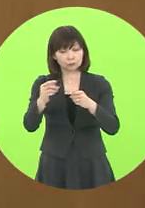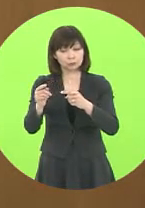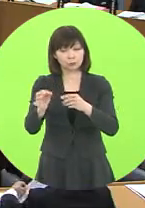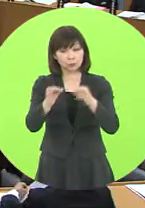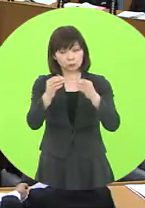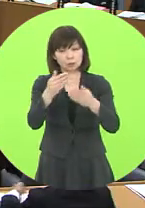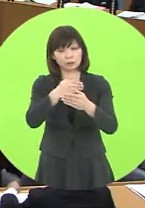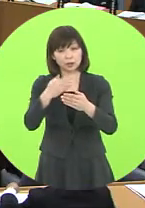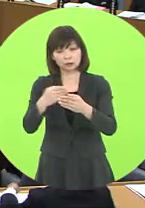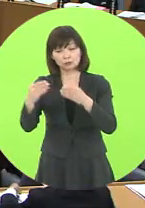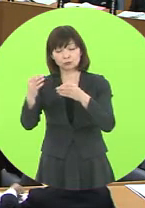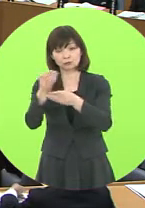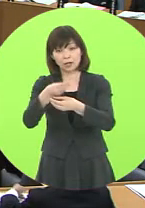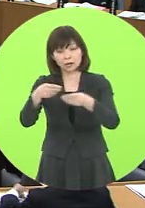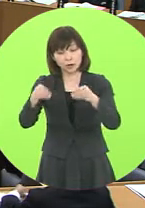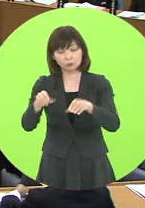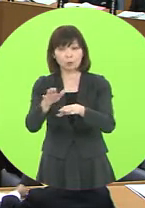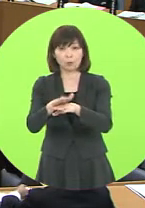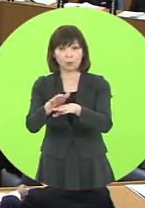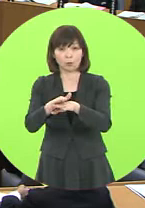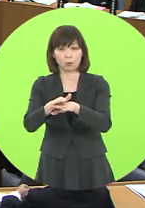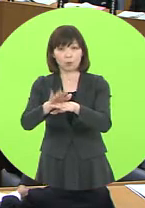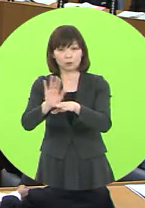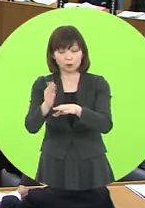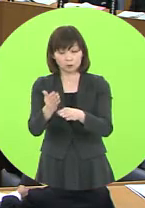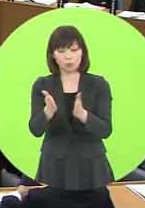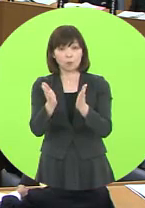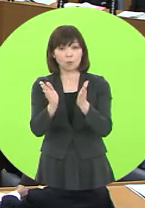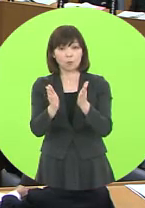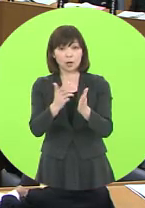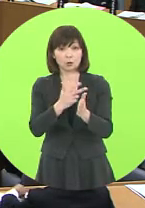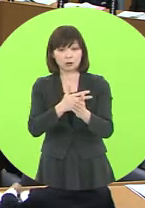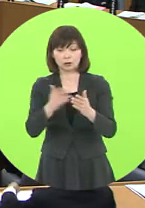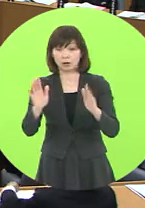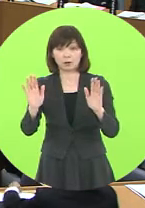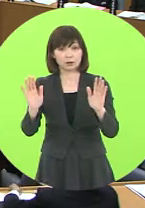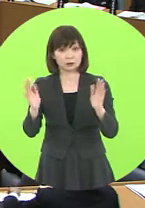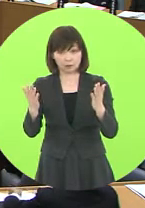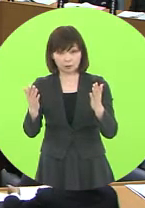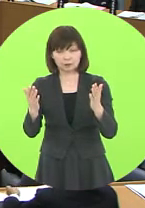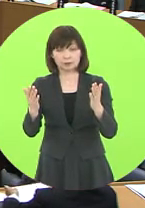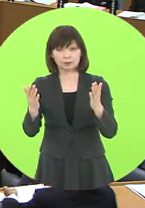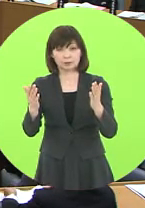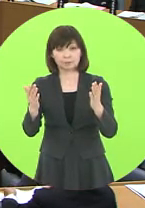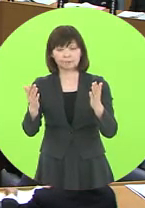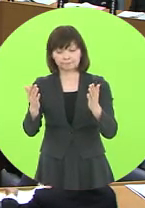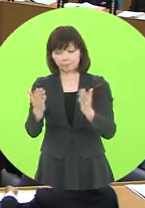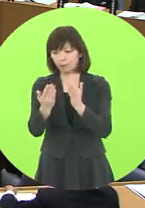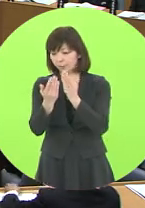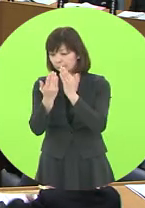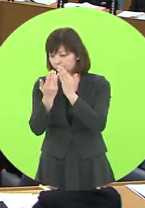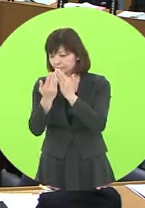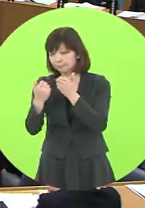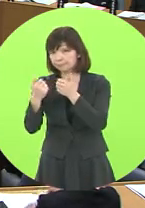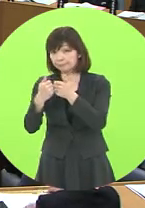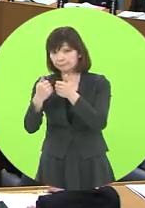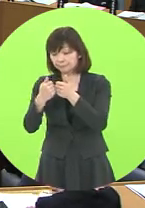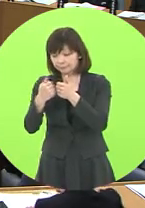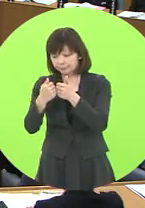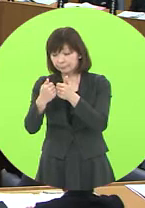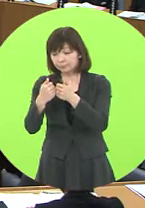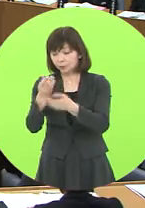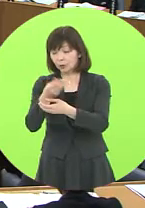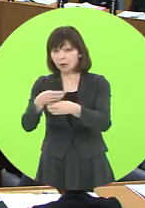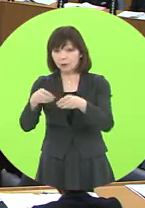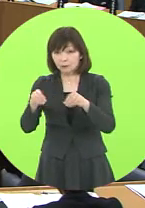ような契約手法であるのにもかかわらず、弁護士等を介さない、いわば密室で行